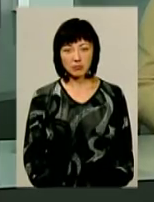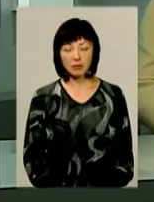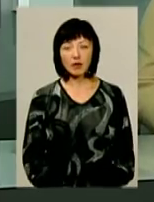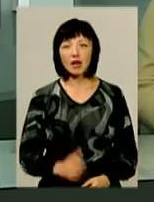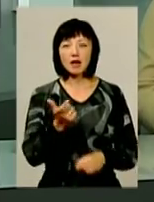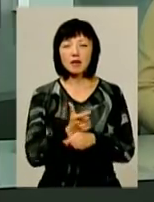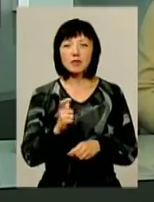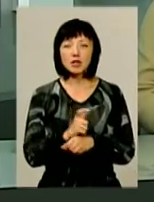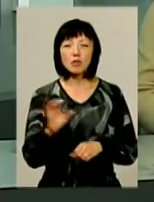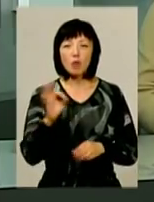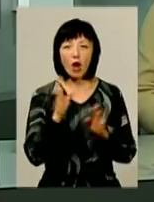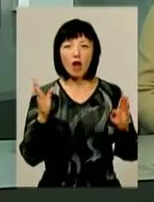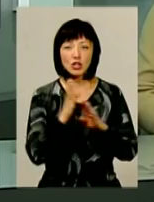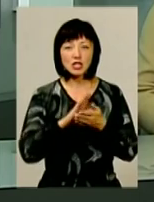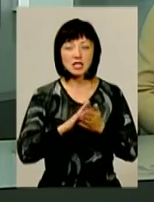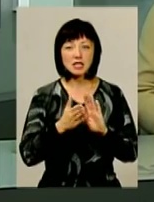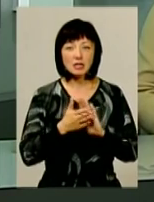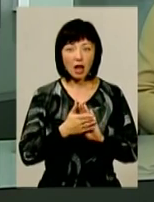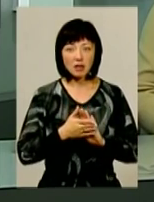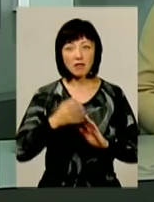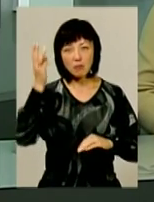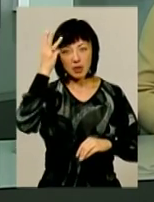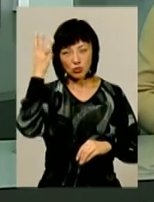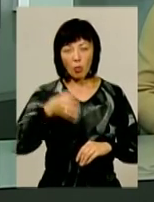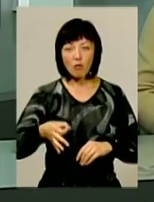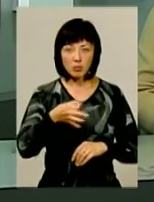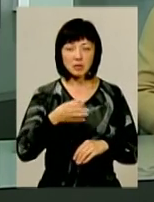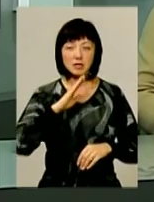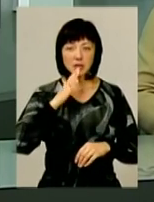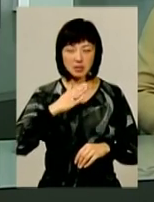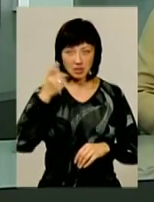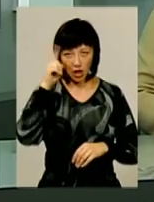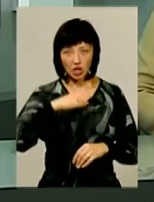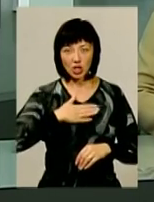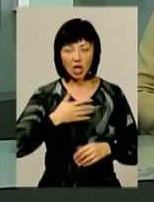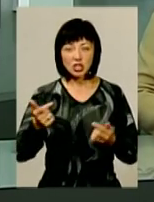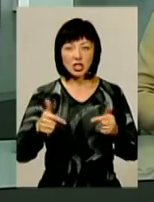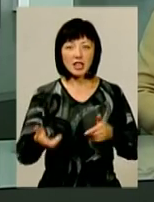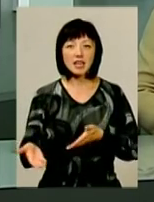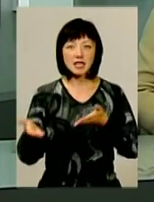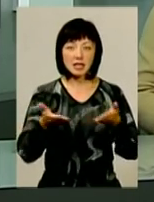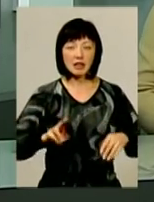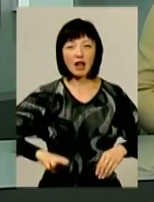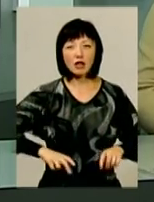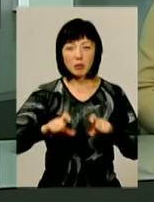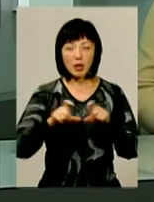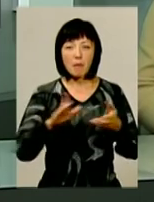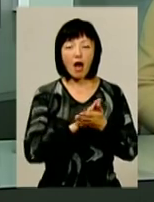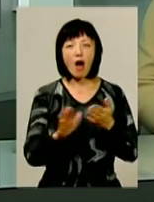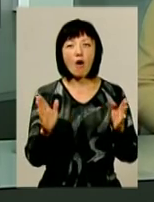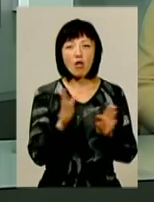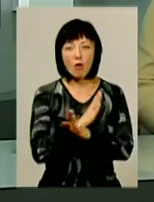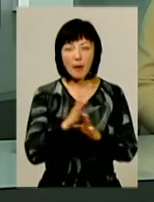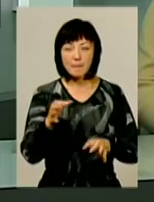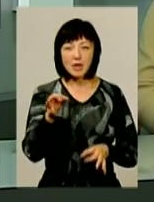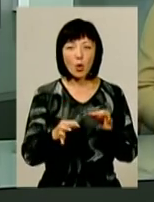Більше про екологічний стан в краї та в обласному центрі знає наш гість, директор департаменту екології та природних ресурсів Хмельницької обласної державної